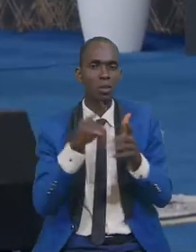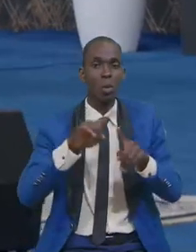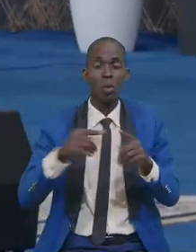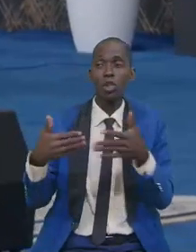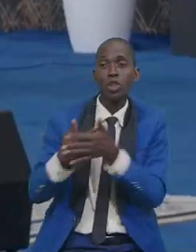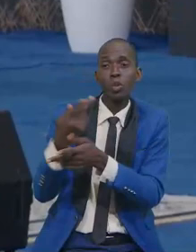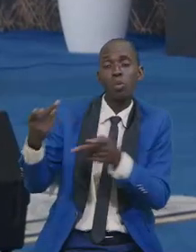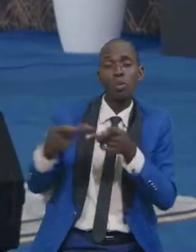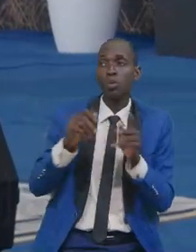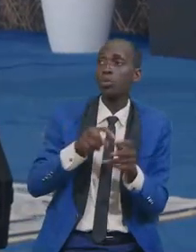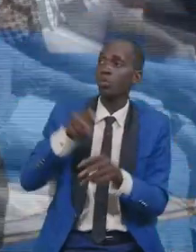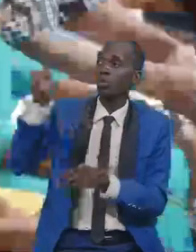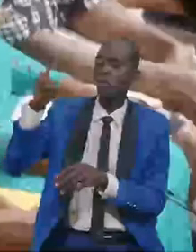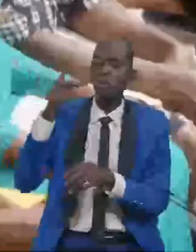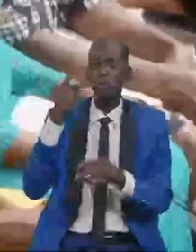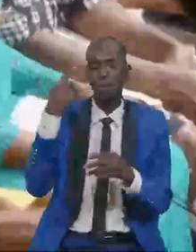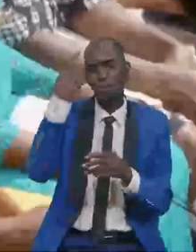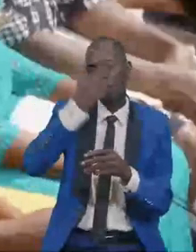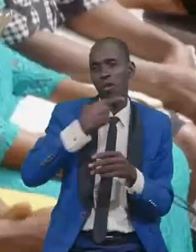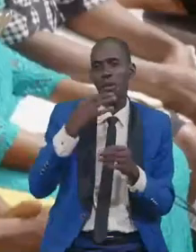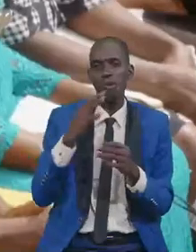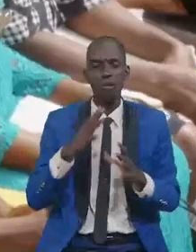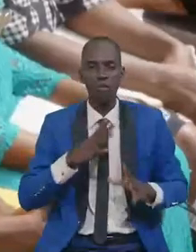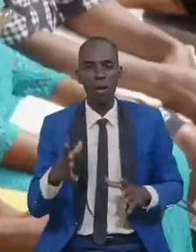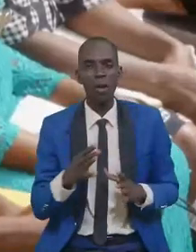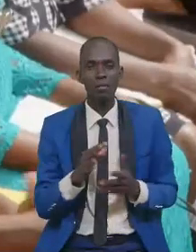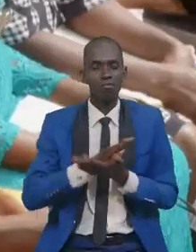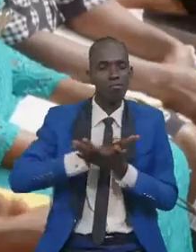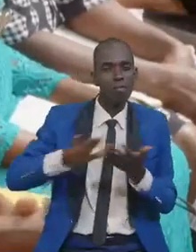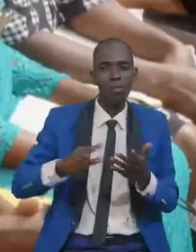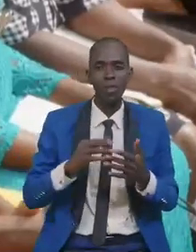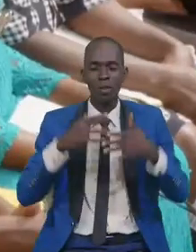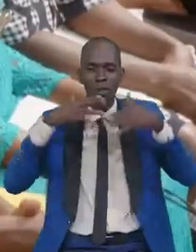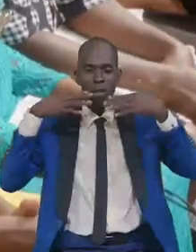des gens heureux. Tes craintes sont parties.